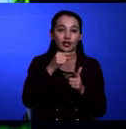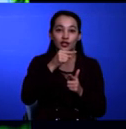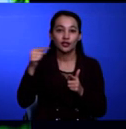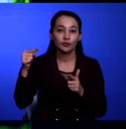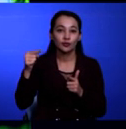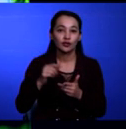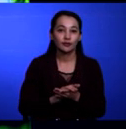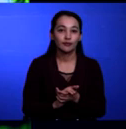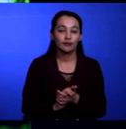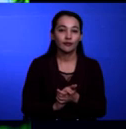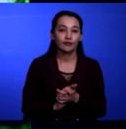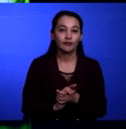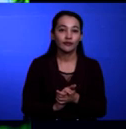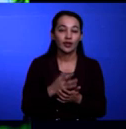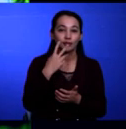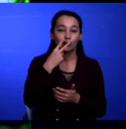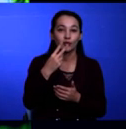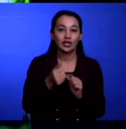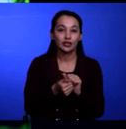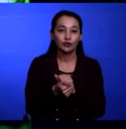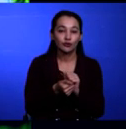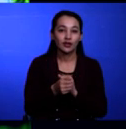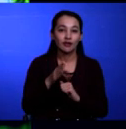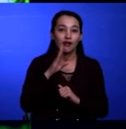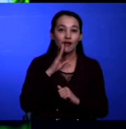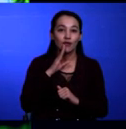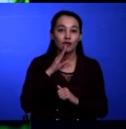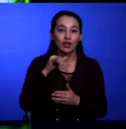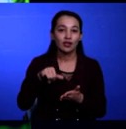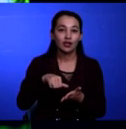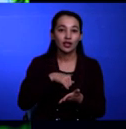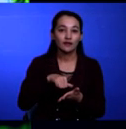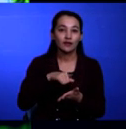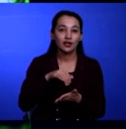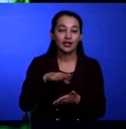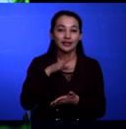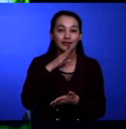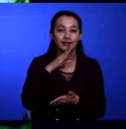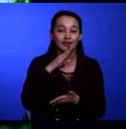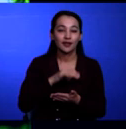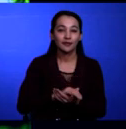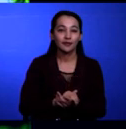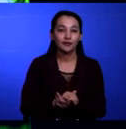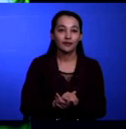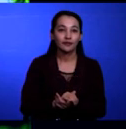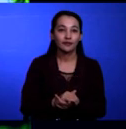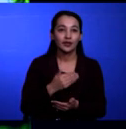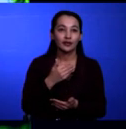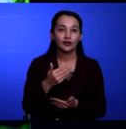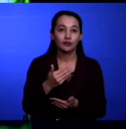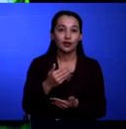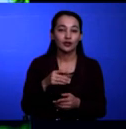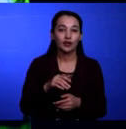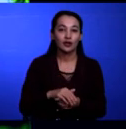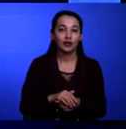Tasvirlanayotgan rasmlarda kir yuvayotgan ayol hamda dazmol qilayotgan qizcha. Siz mana